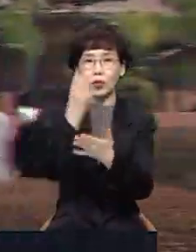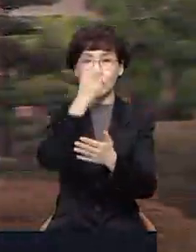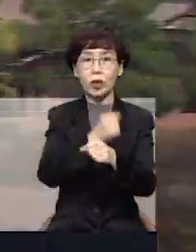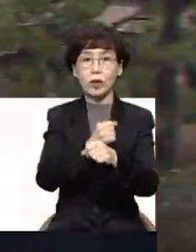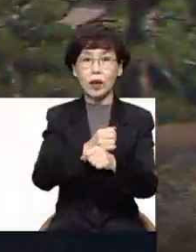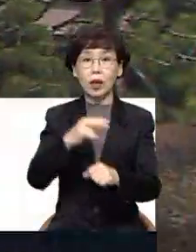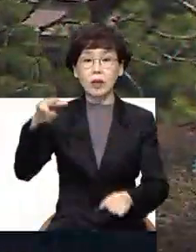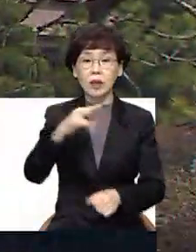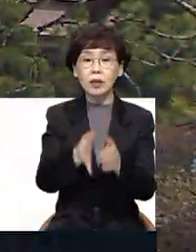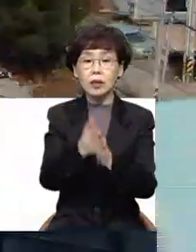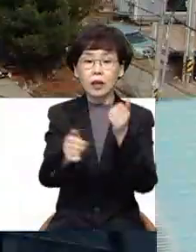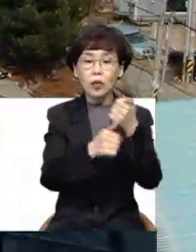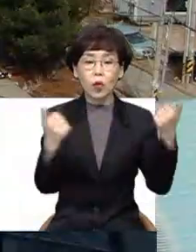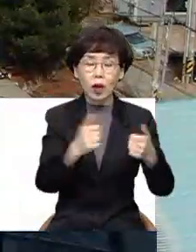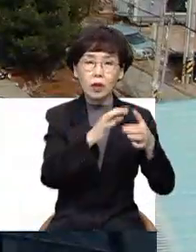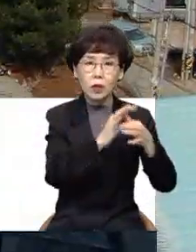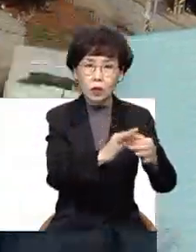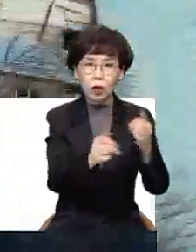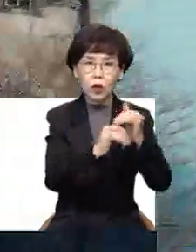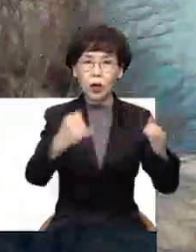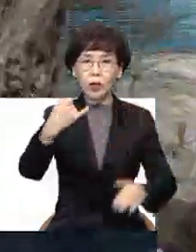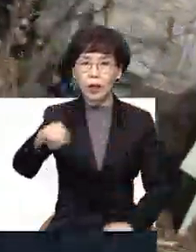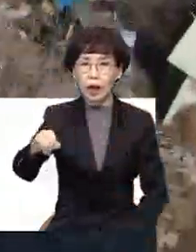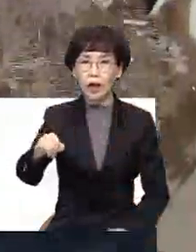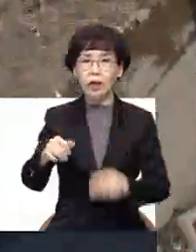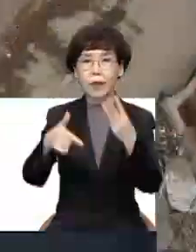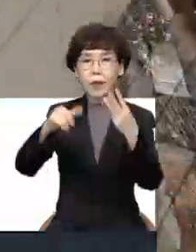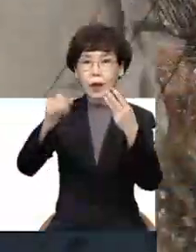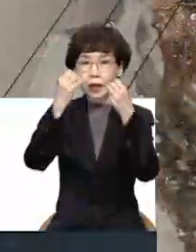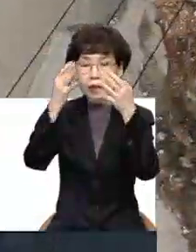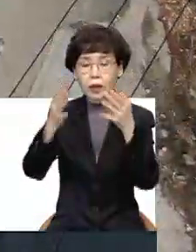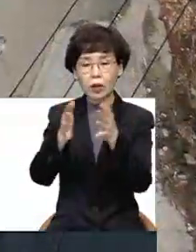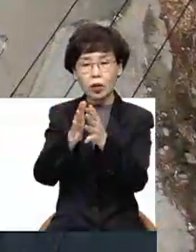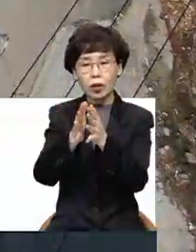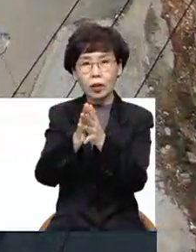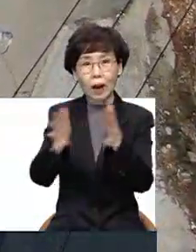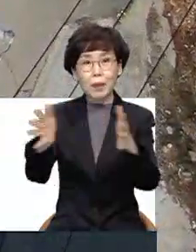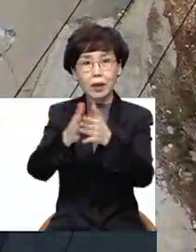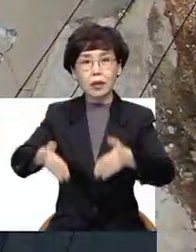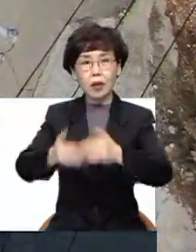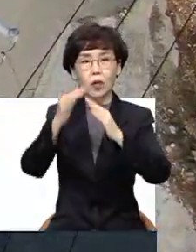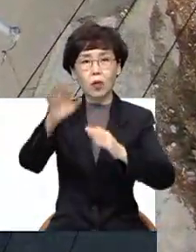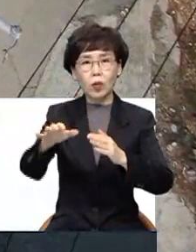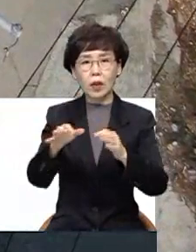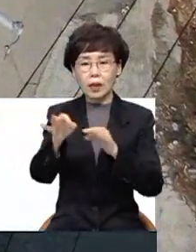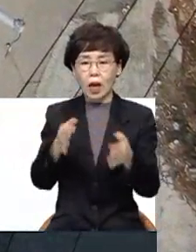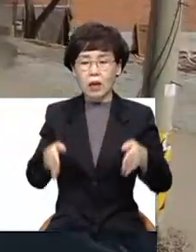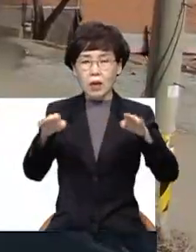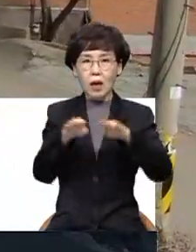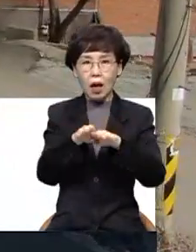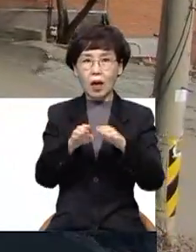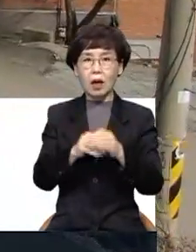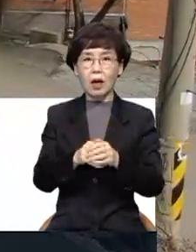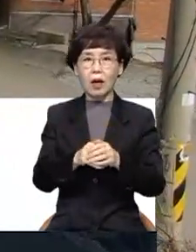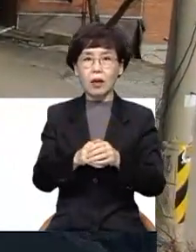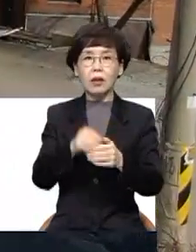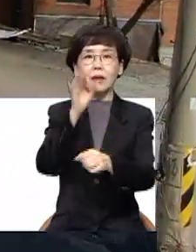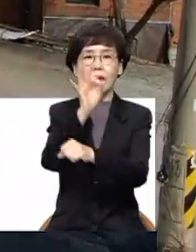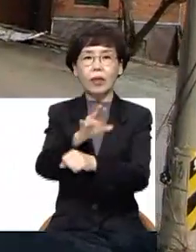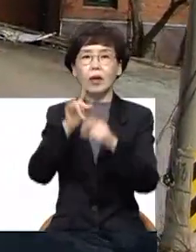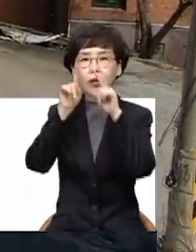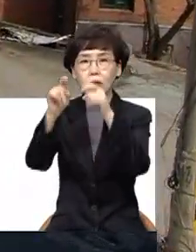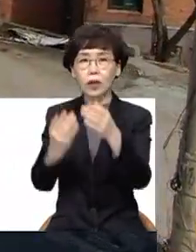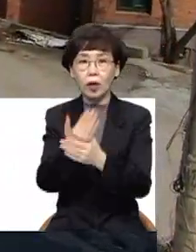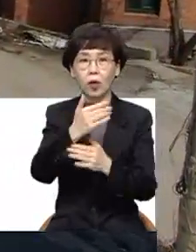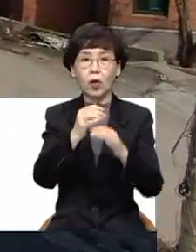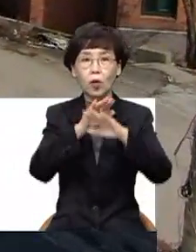시흥시 의회 소속 의원의 딸이 3기 신도시 개발 예정 지역에 땅과 상가를 매수했다는 의혹이 제기됐고